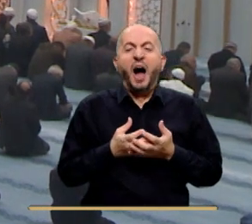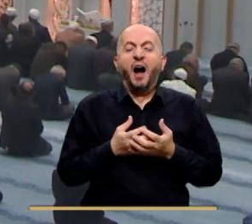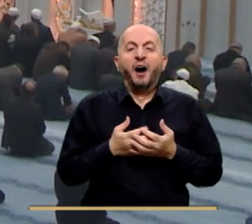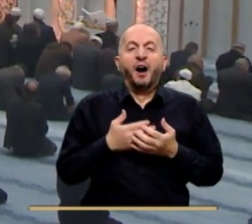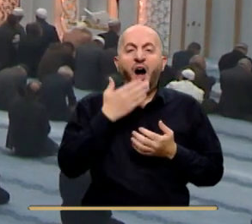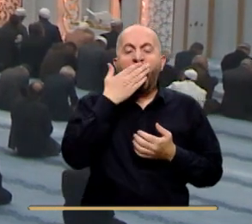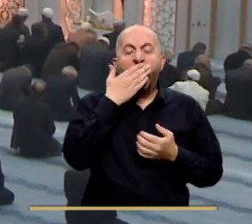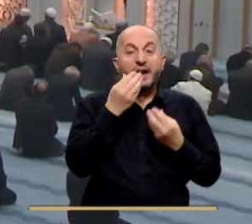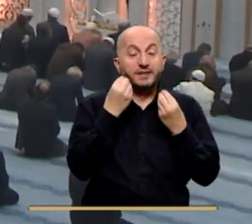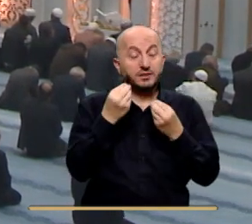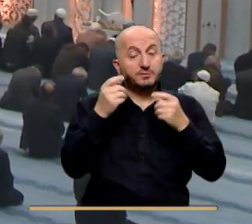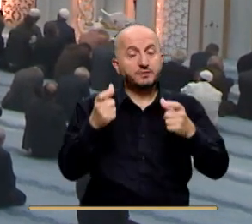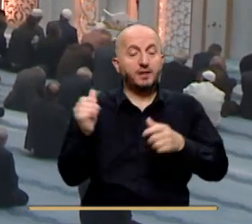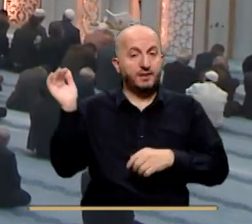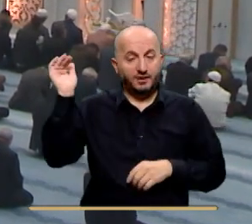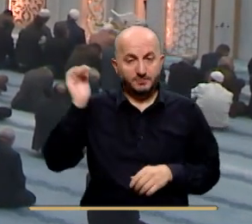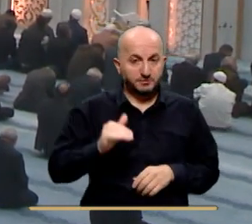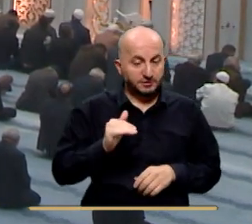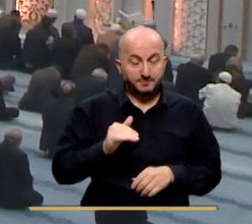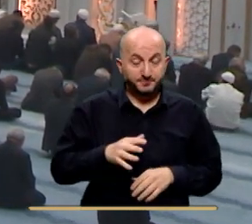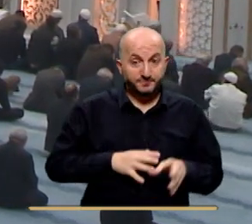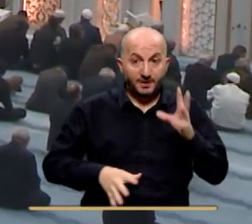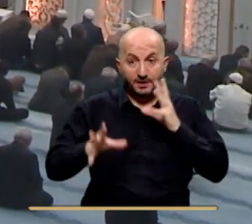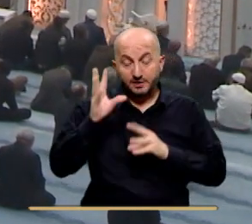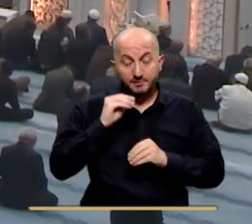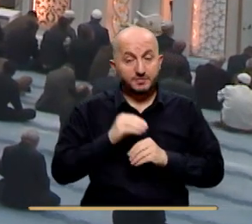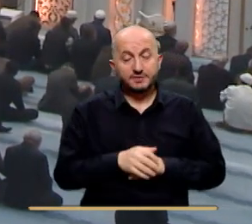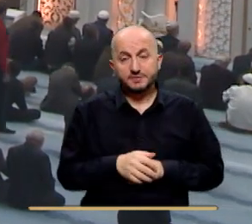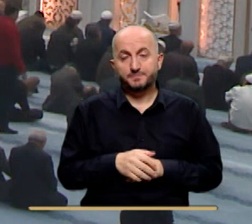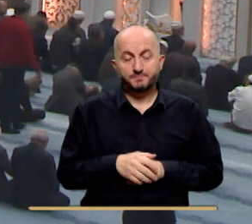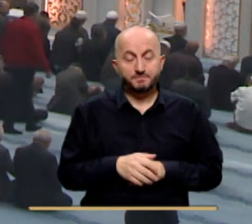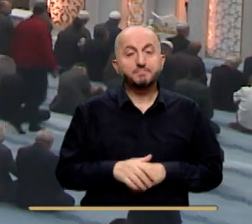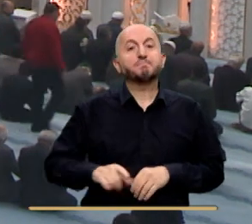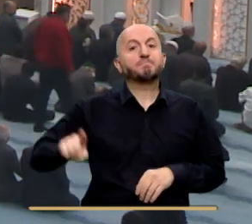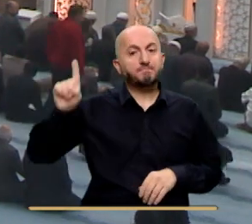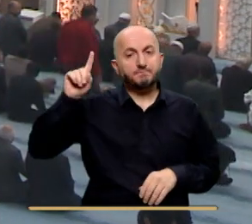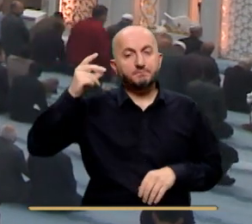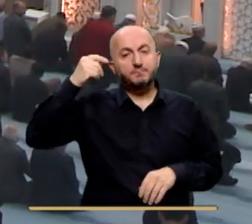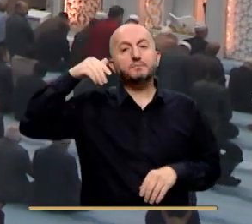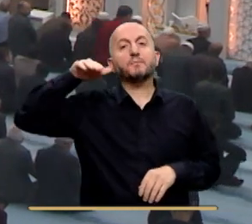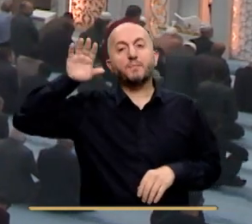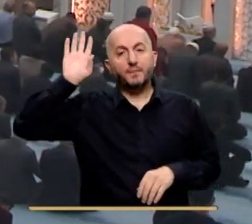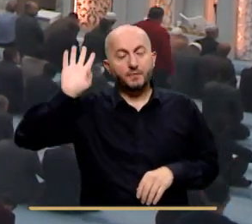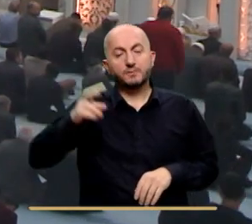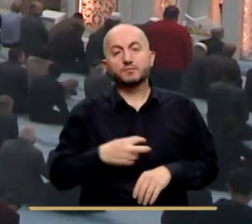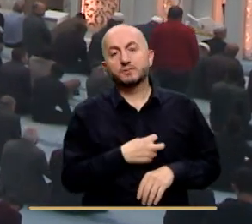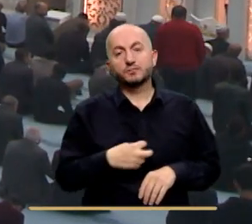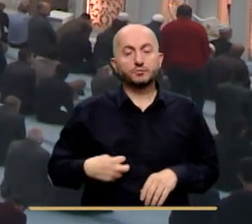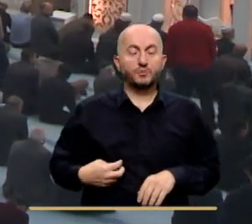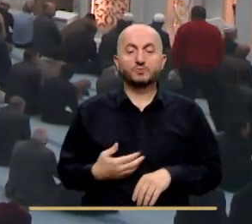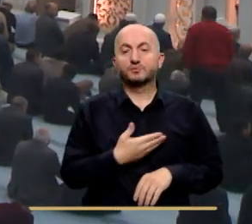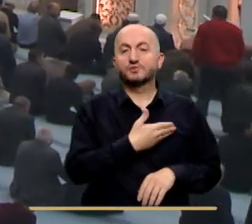arenasında İyi bir yere gelmemiz ilimledir, irfanladır. Allah'ı unutmayacak, Resulünü